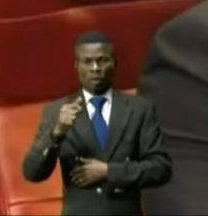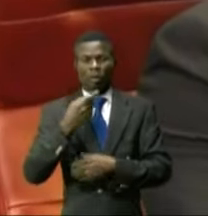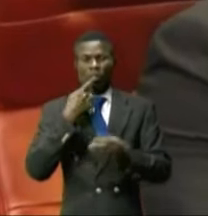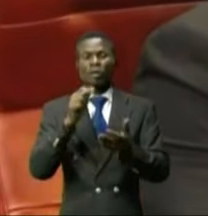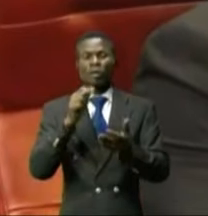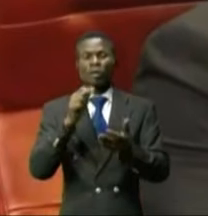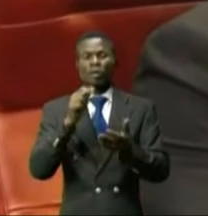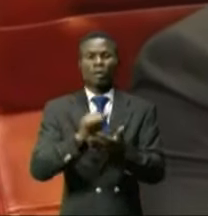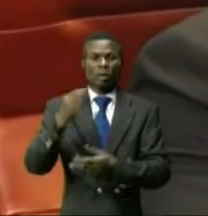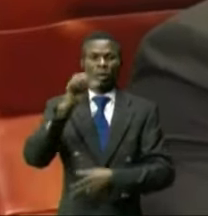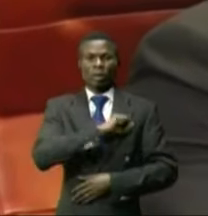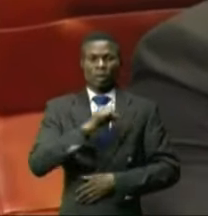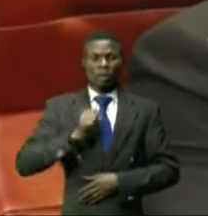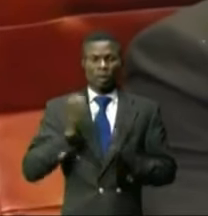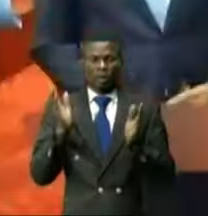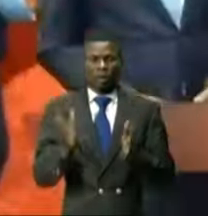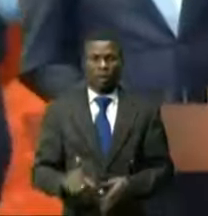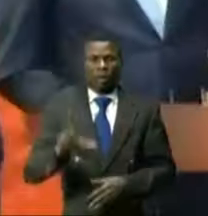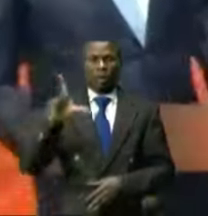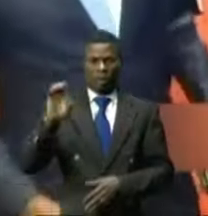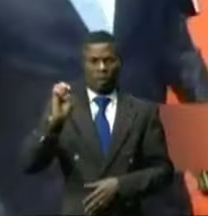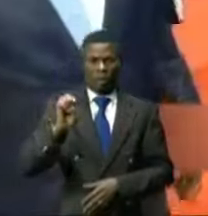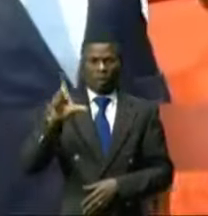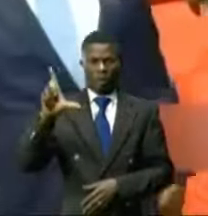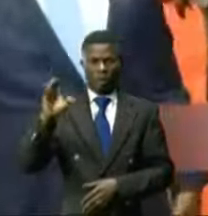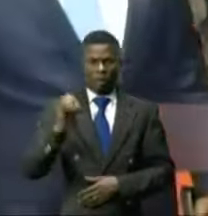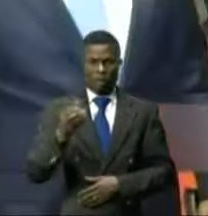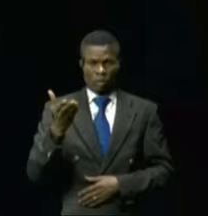enfin l'honorable sénateur Rolilé Donzazi.